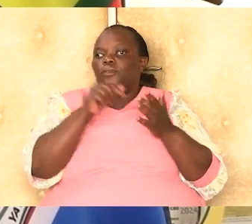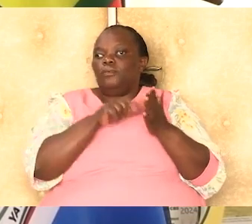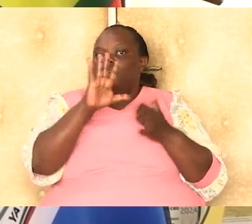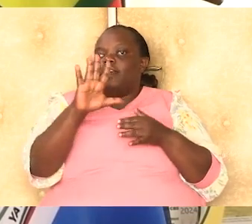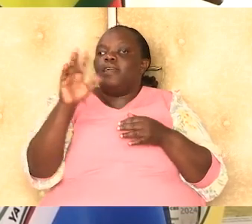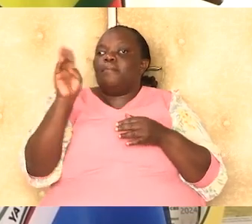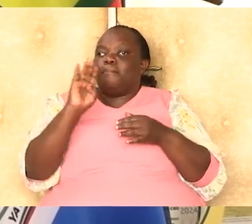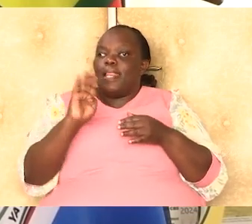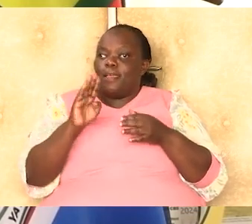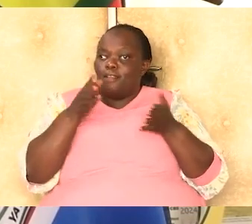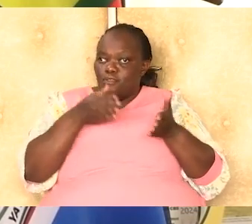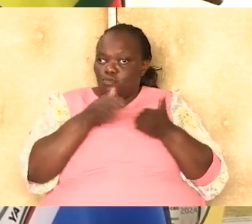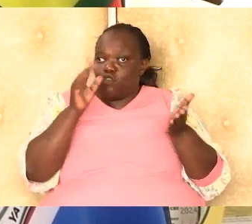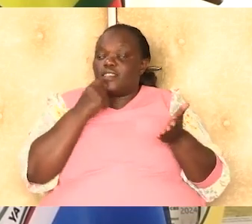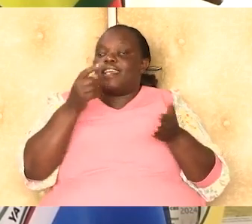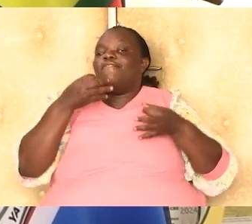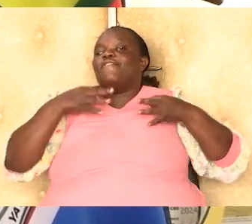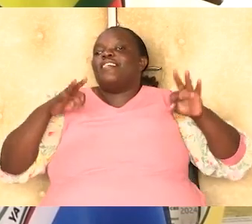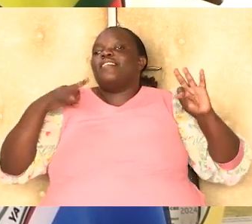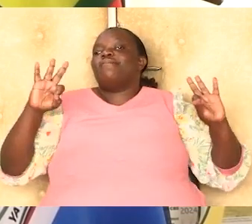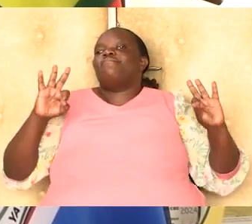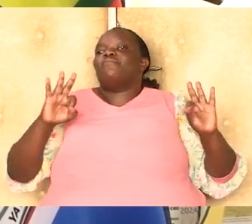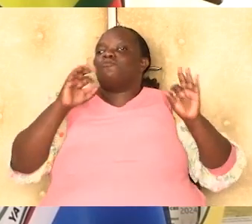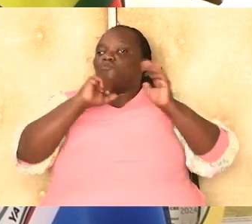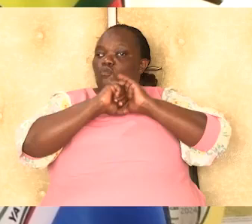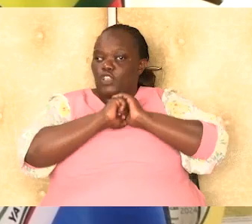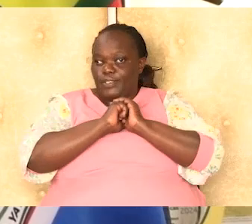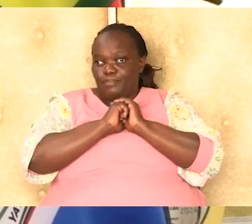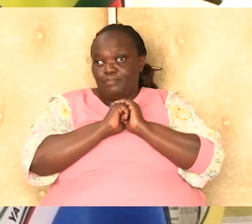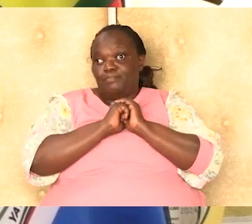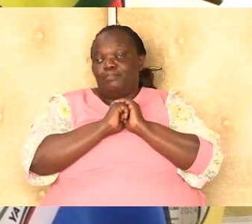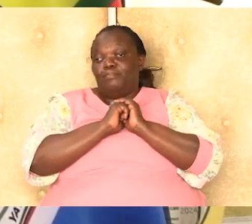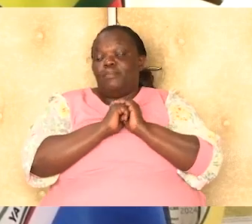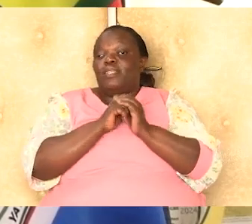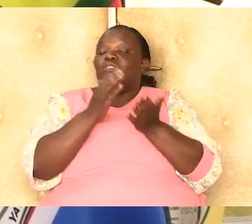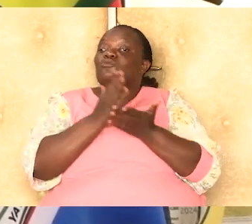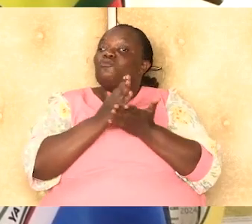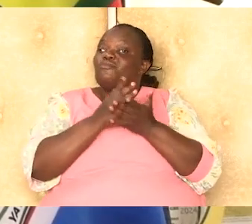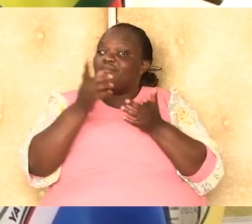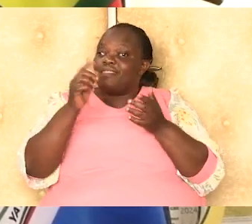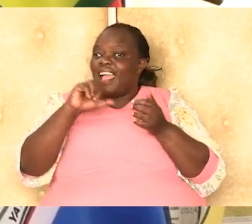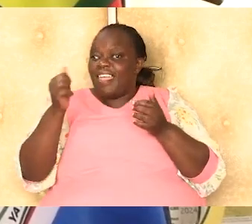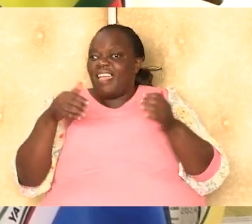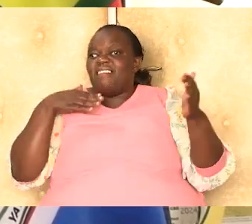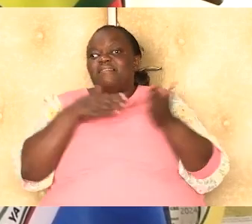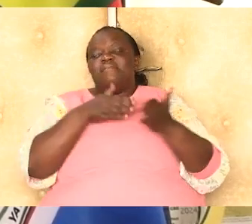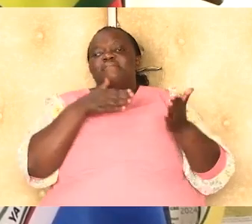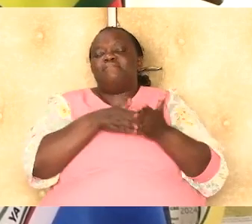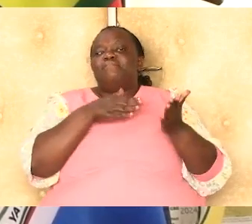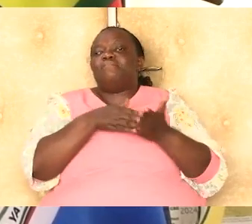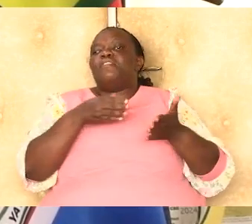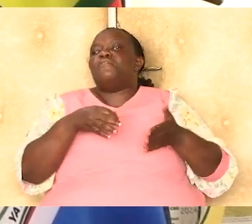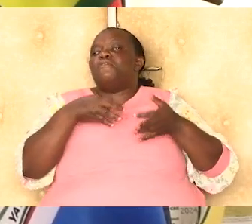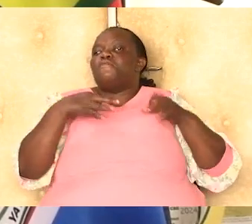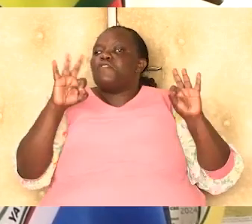zaidi ya hapa tunasema kwamba kuna uhuru wakuwabudu na izile tetezeza kusema kwamba sisi tunapinga uhuru wakuwabudu hizo ni